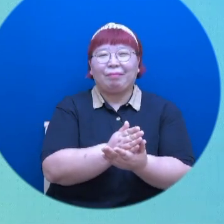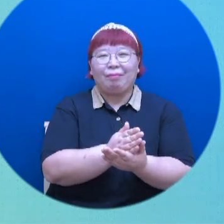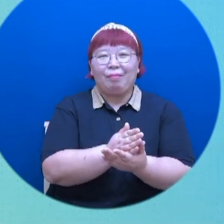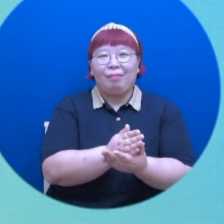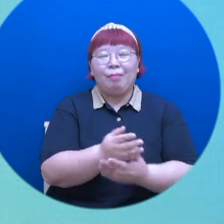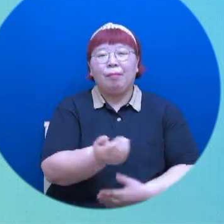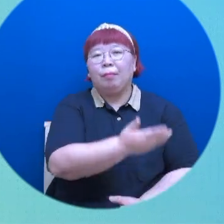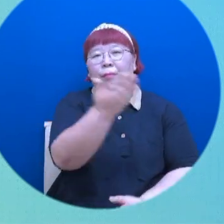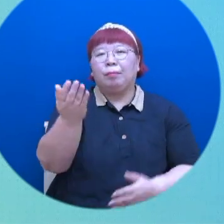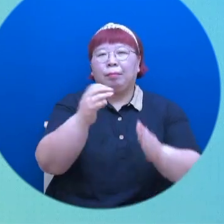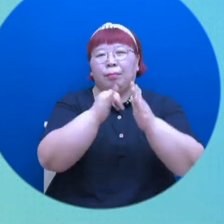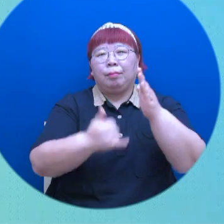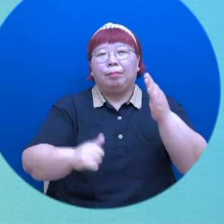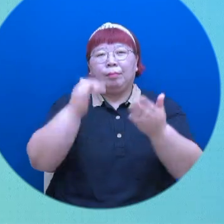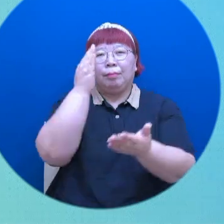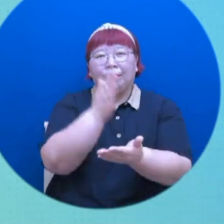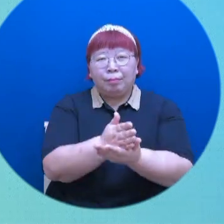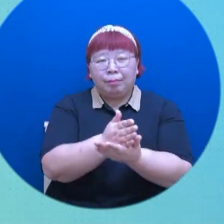여러분의 가족 말고요.